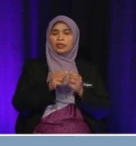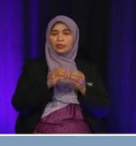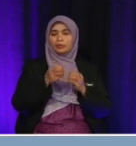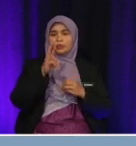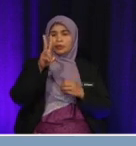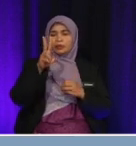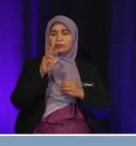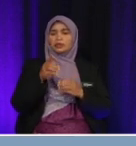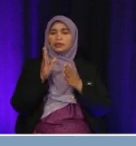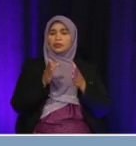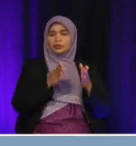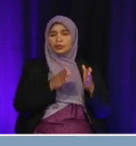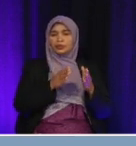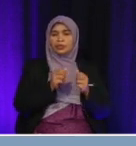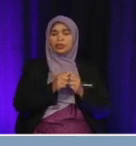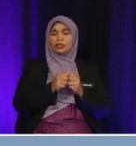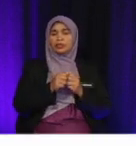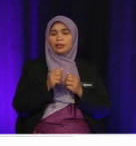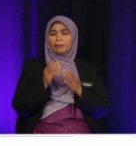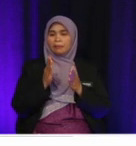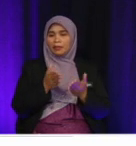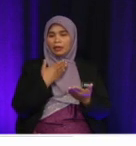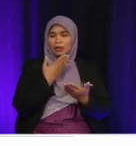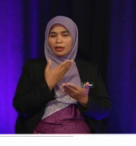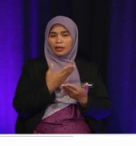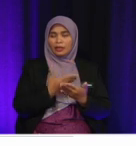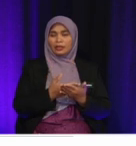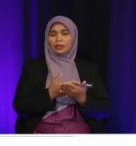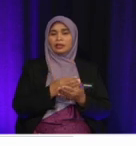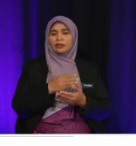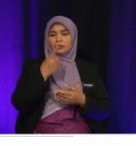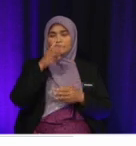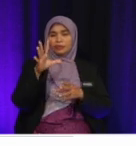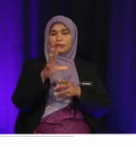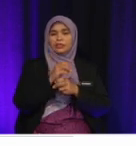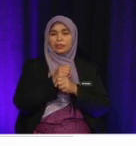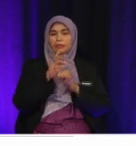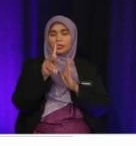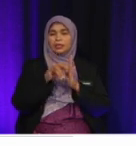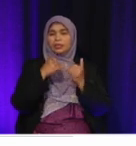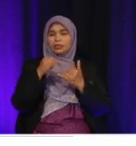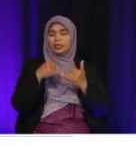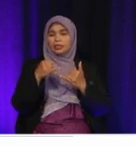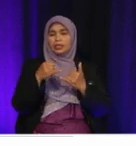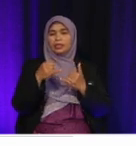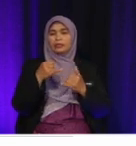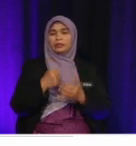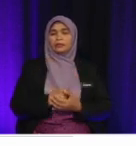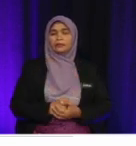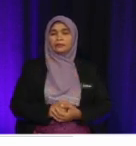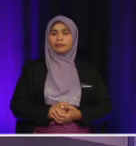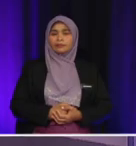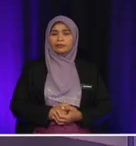menyusegi setiap tiakan inilah isi untuk mencapai kejayaan itu ialah